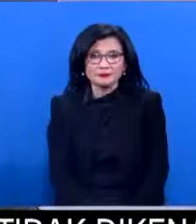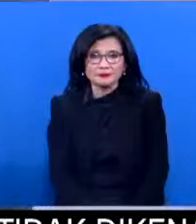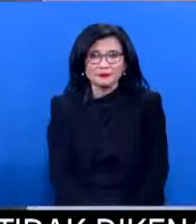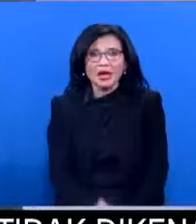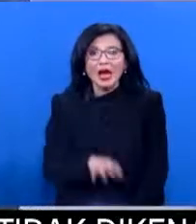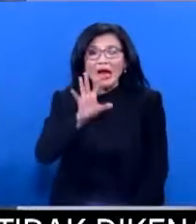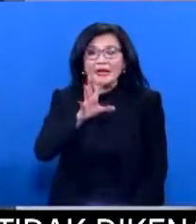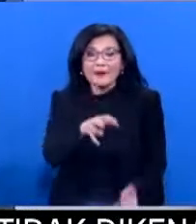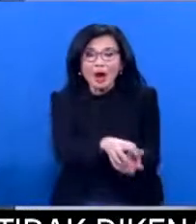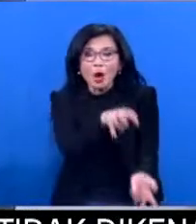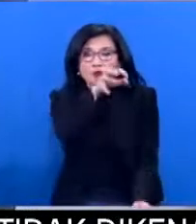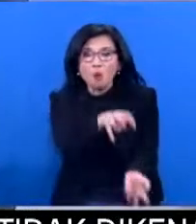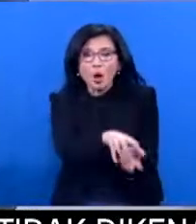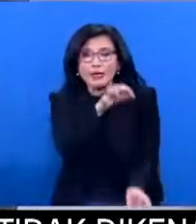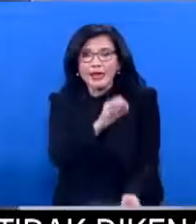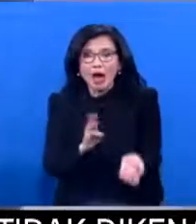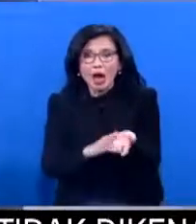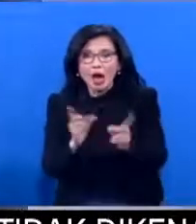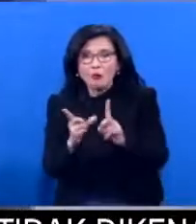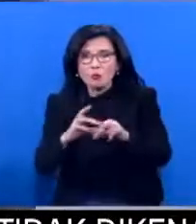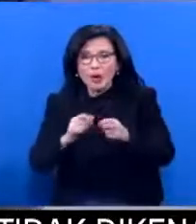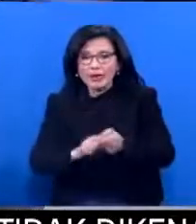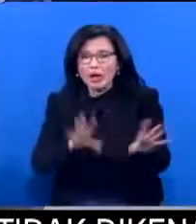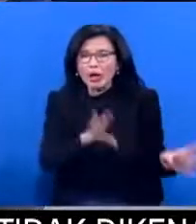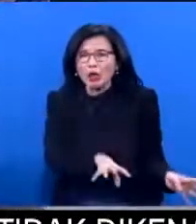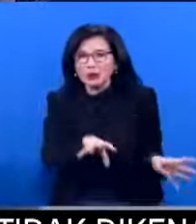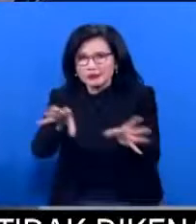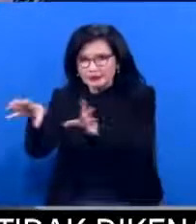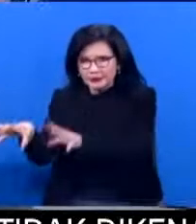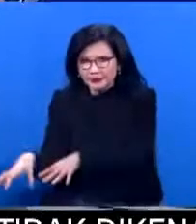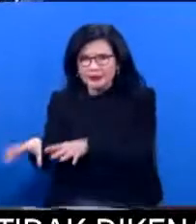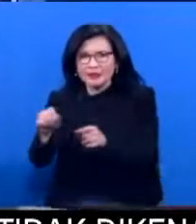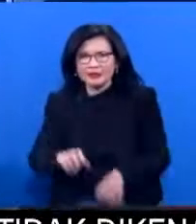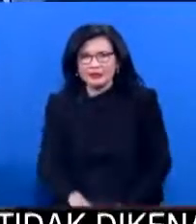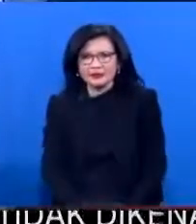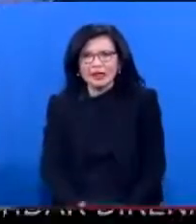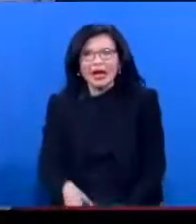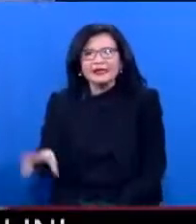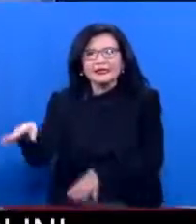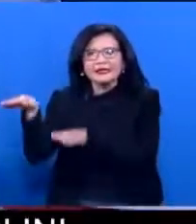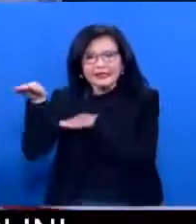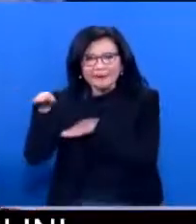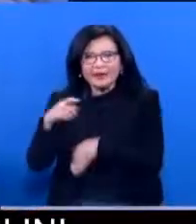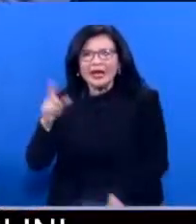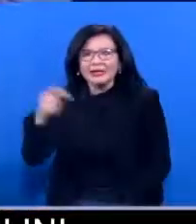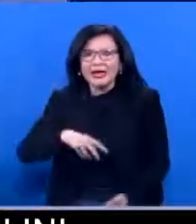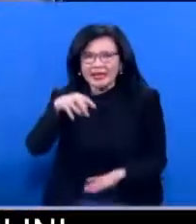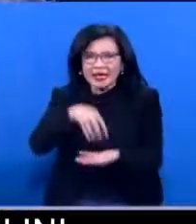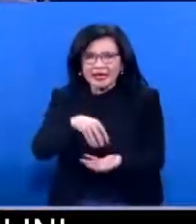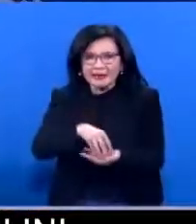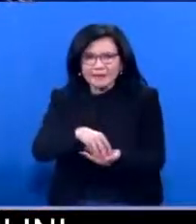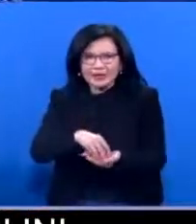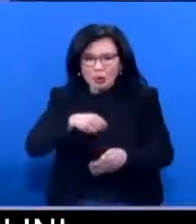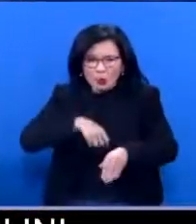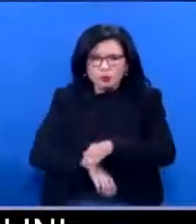5 ekor buaya muara berukuran besar berhasil dipindahkan petugas Balai Konservasi Sumber Daya Alam Jambi dari tempat penangkaran.